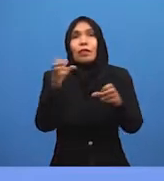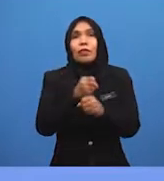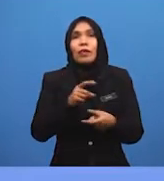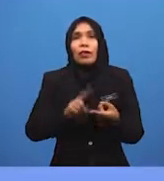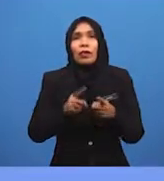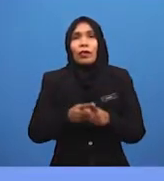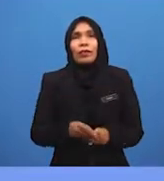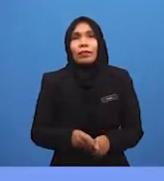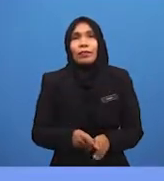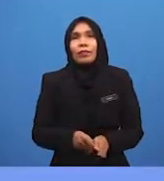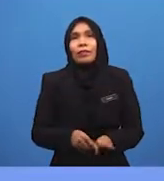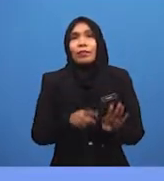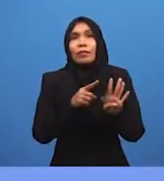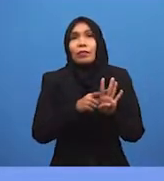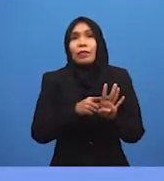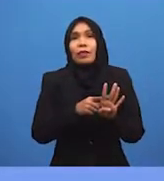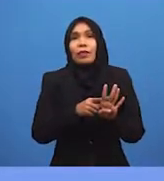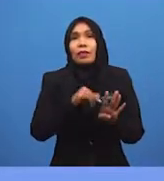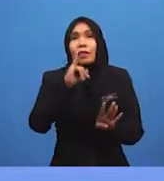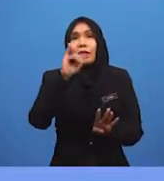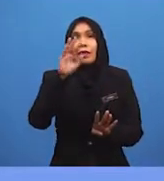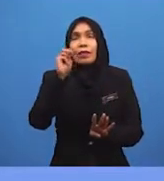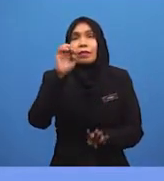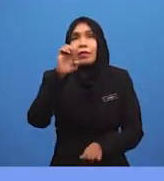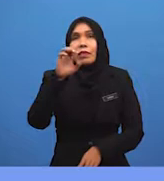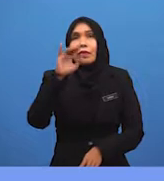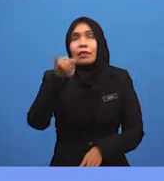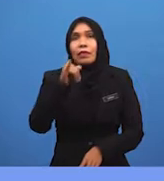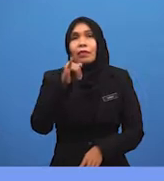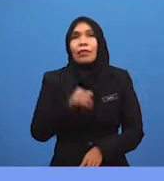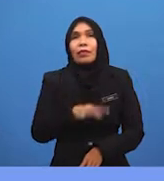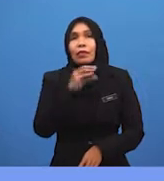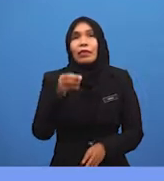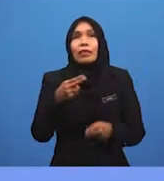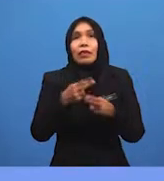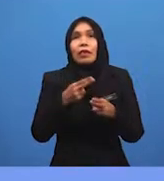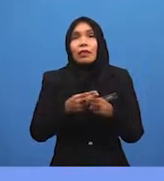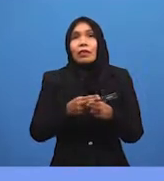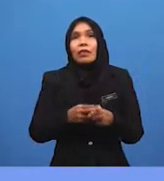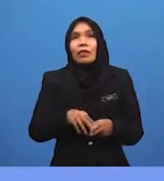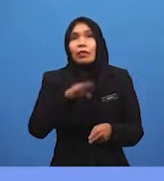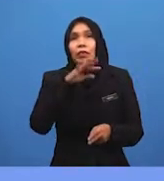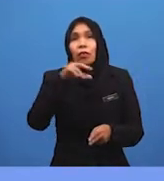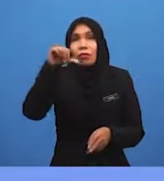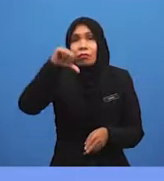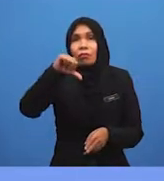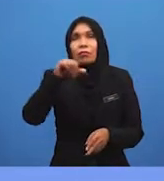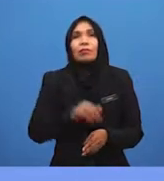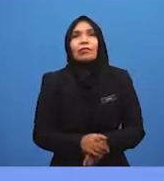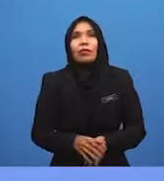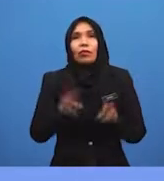Keempat, imej dan nama sekolah tercemar. Kelima, warga sekolah tidak akan menghormati